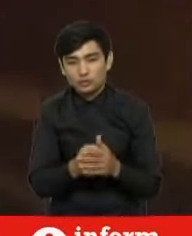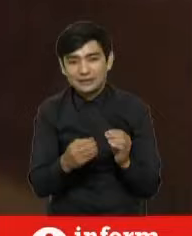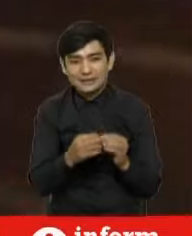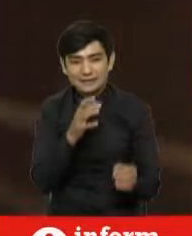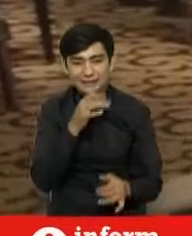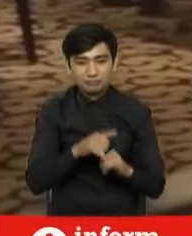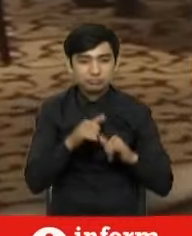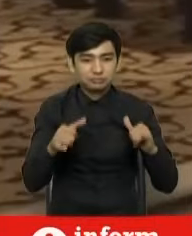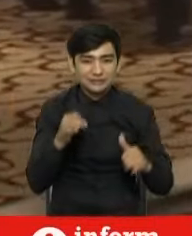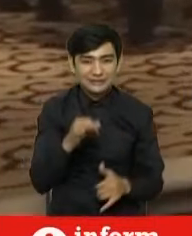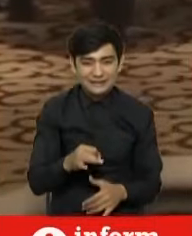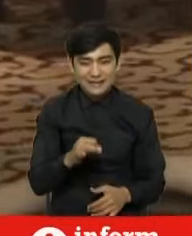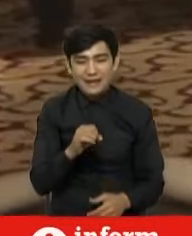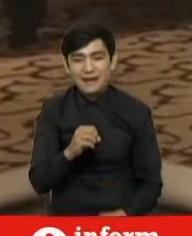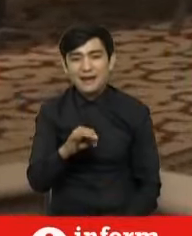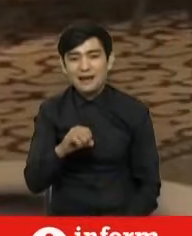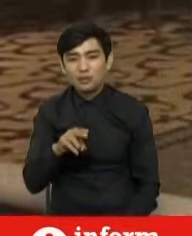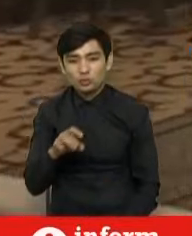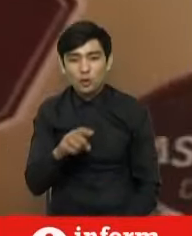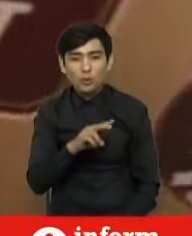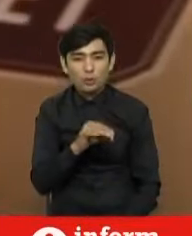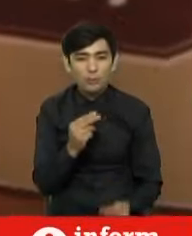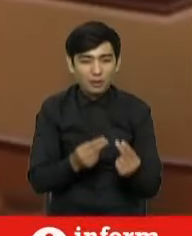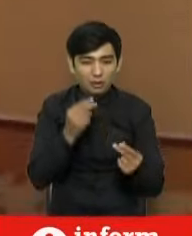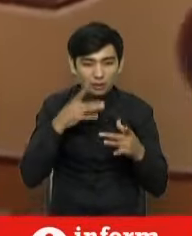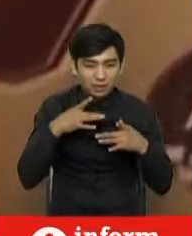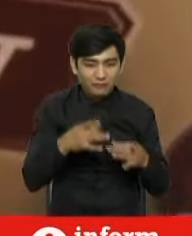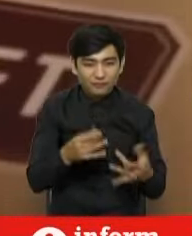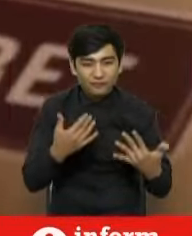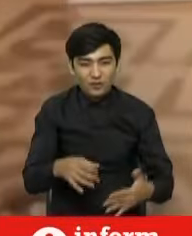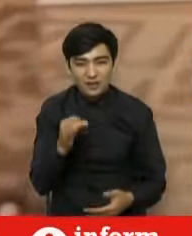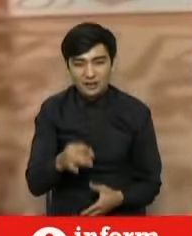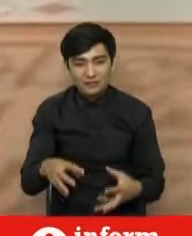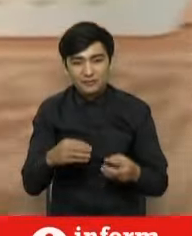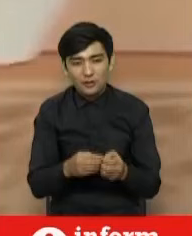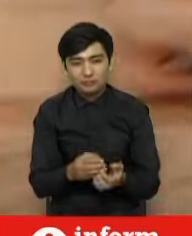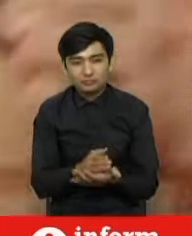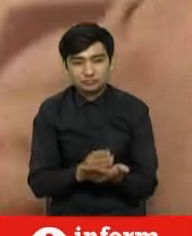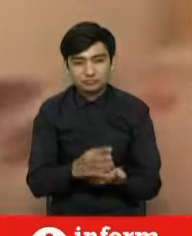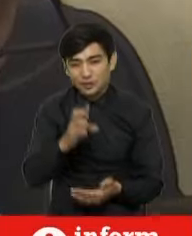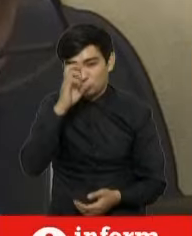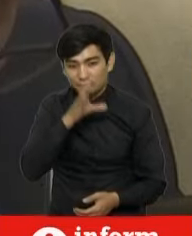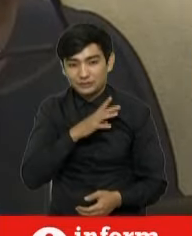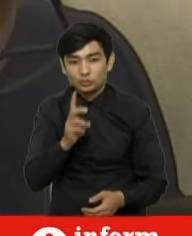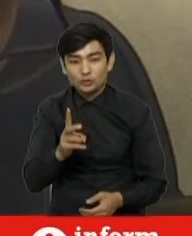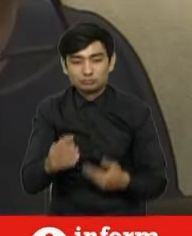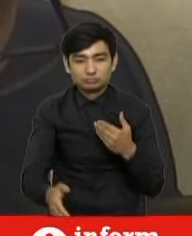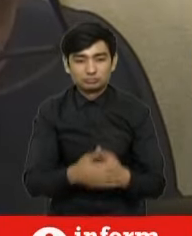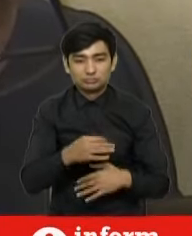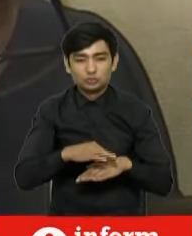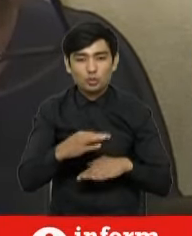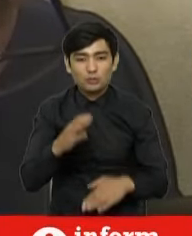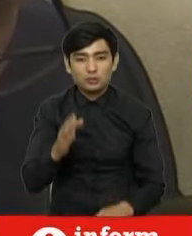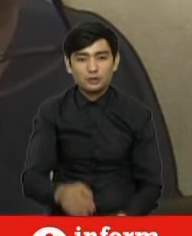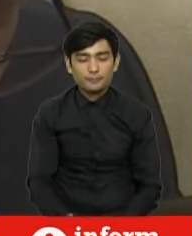словам мажилисмена Ильнура Бисенбаева, лудоманов, занимающих определенные должности, ждет суровое наказание. Не смогут ставить